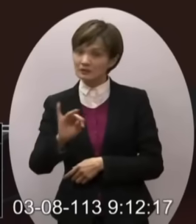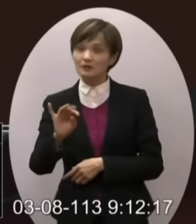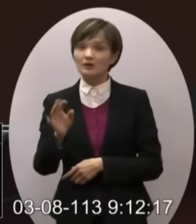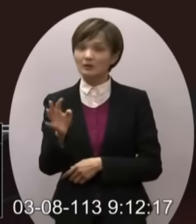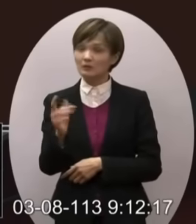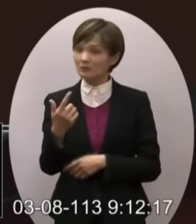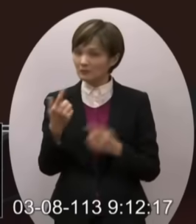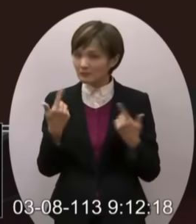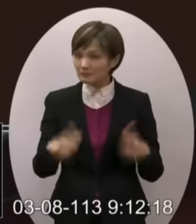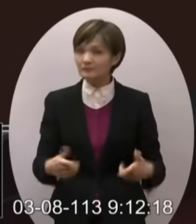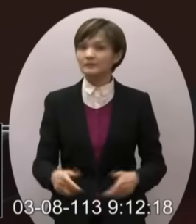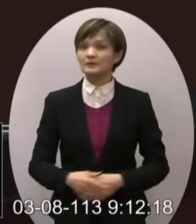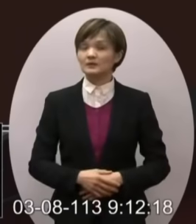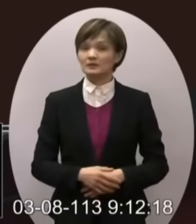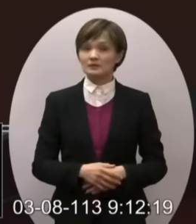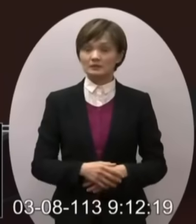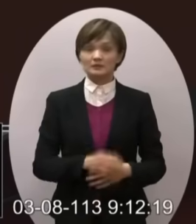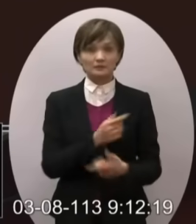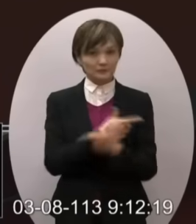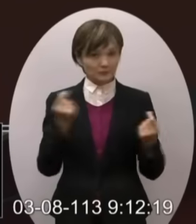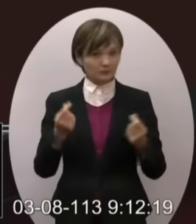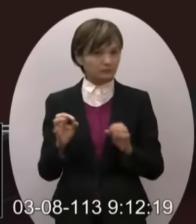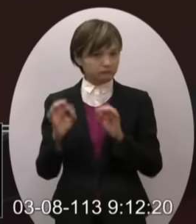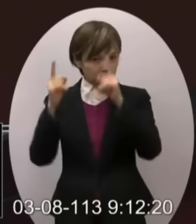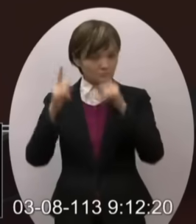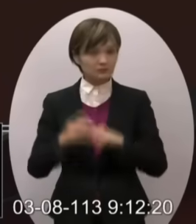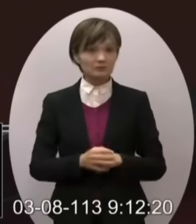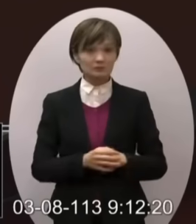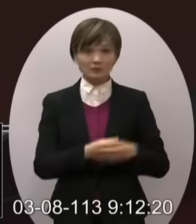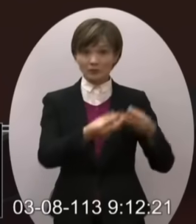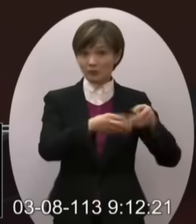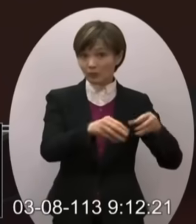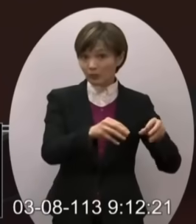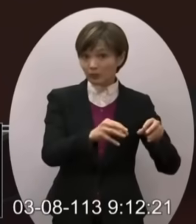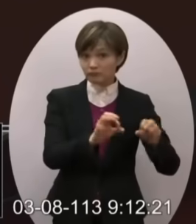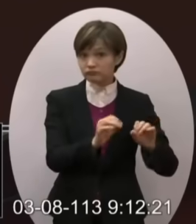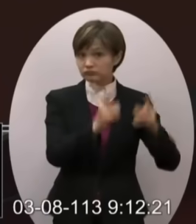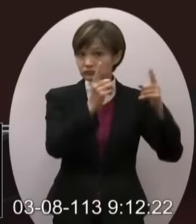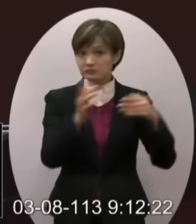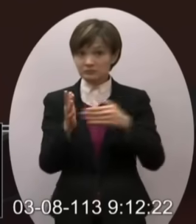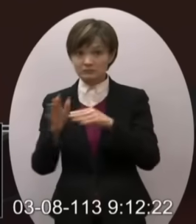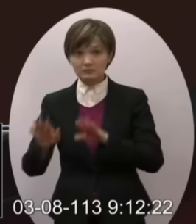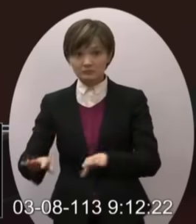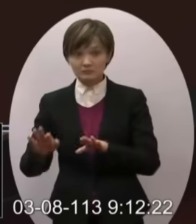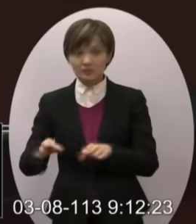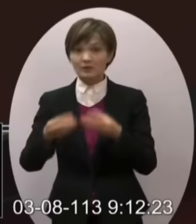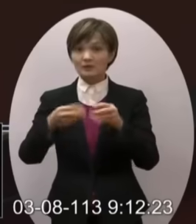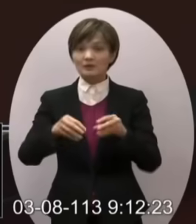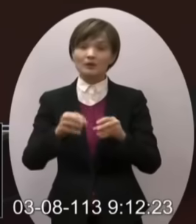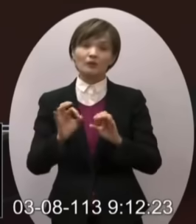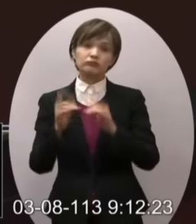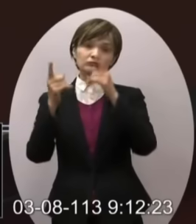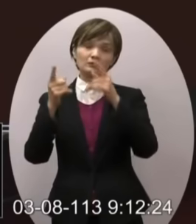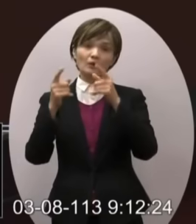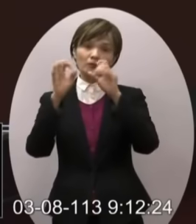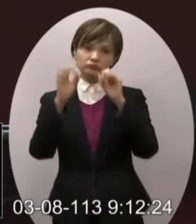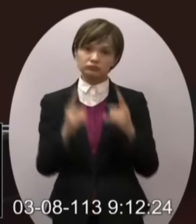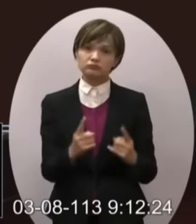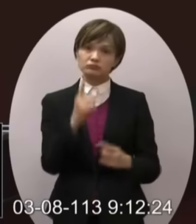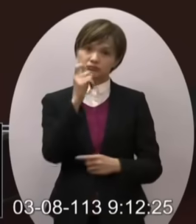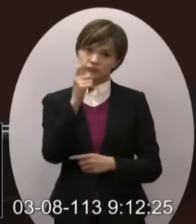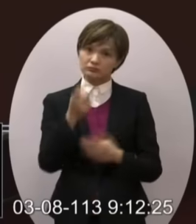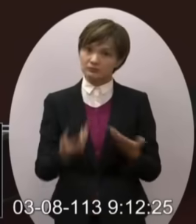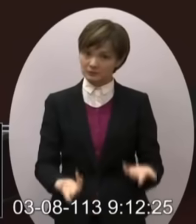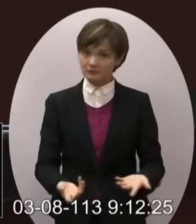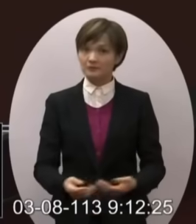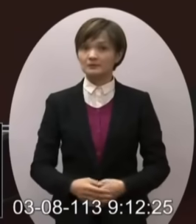成物价的上涨。君不见。蛋价上涨的时候，到现在蛋价没有办法回去了，就是最明显的